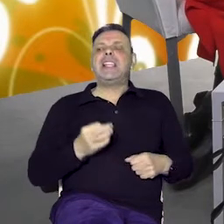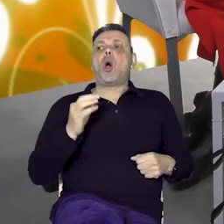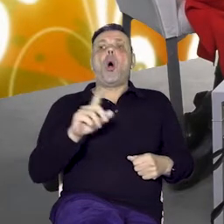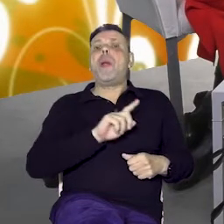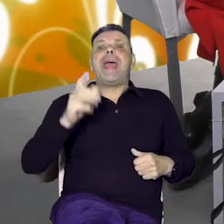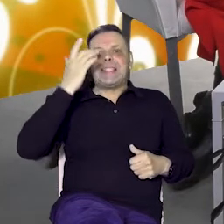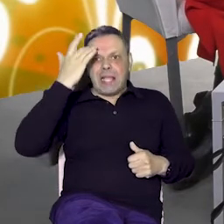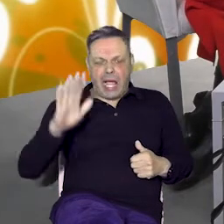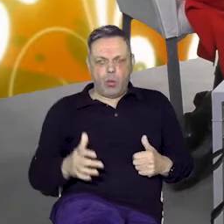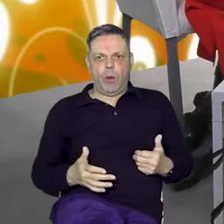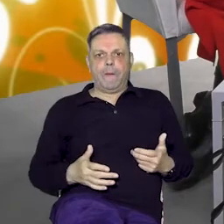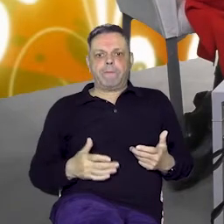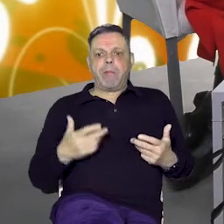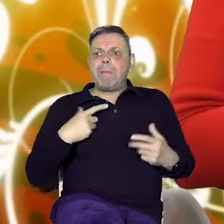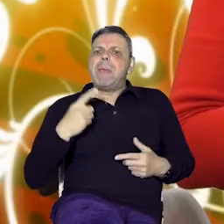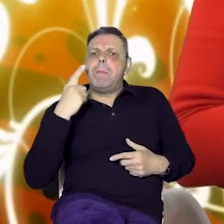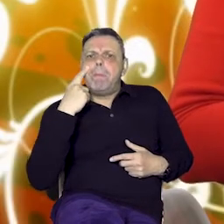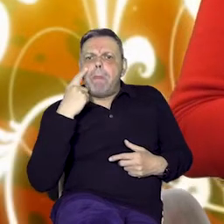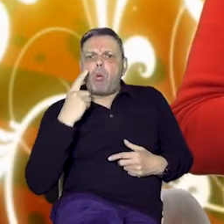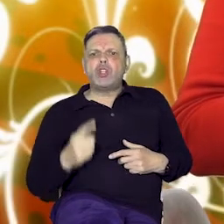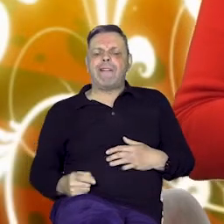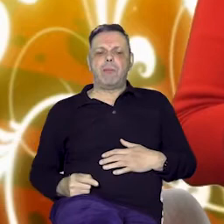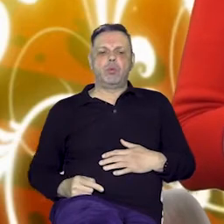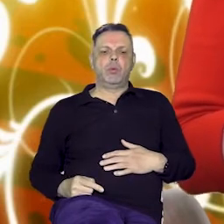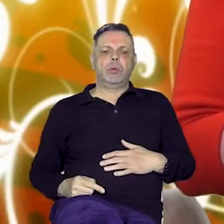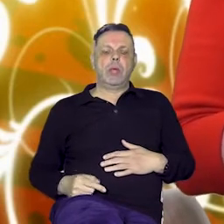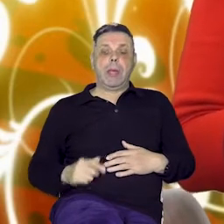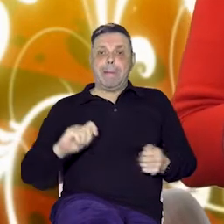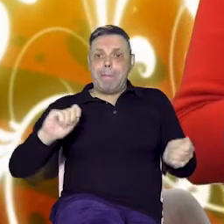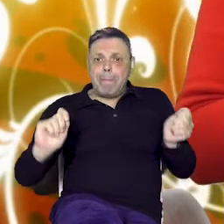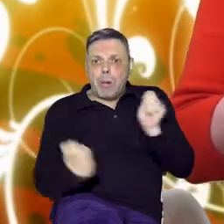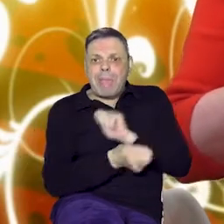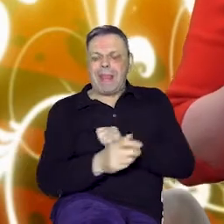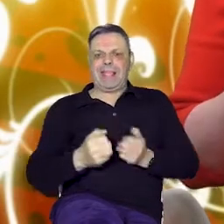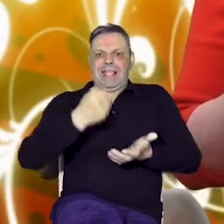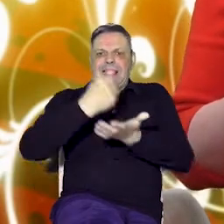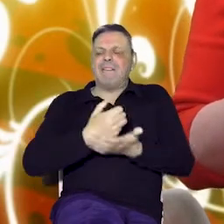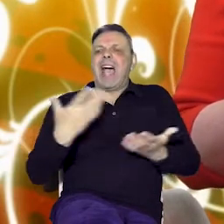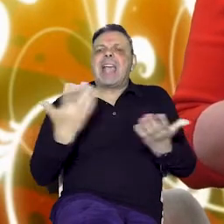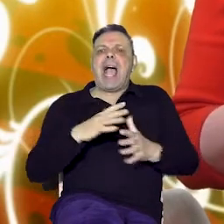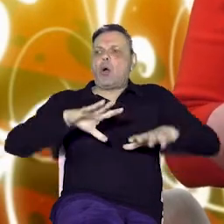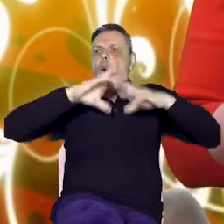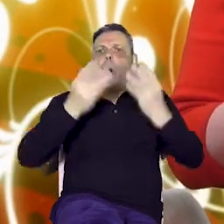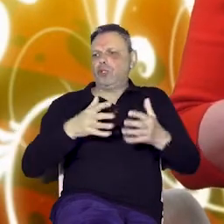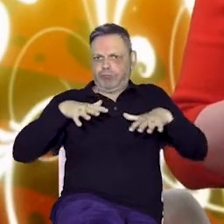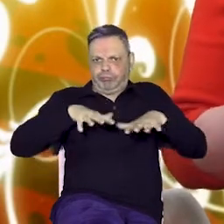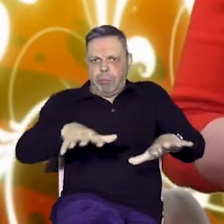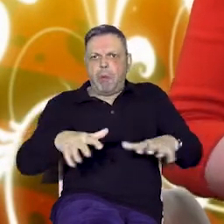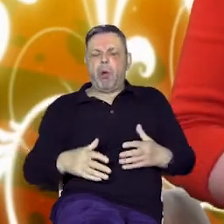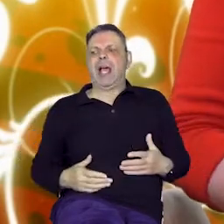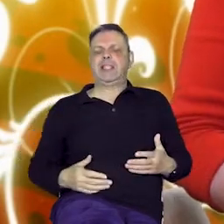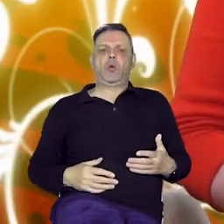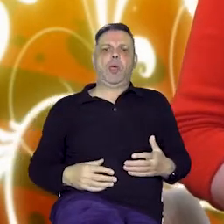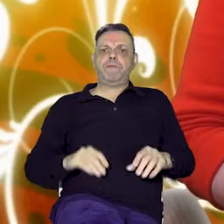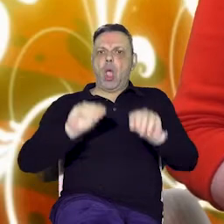neznanju i mi u stvari pokušavamo promijeniti stav kako opće populacije, znači